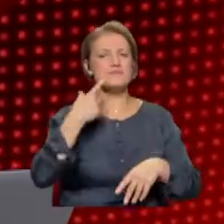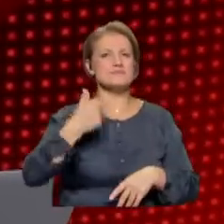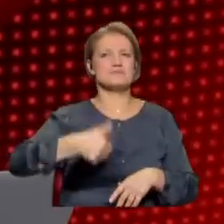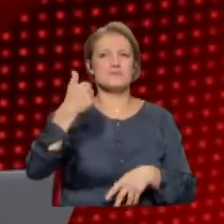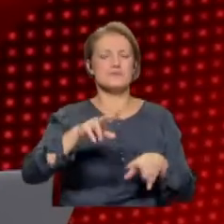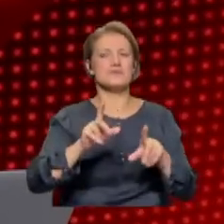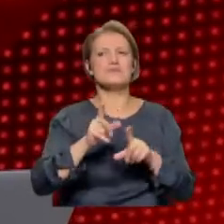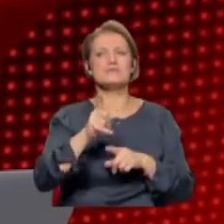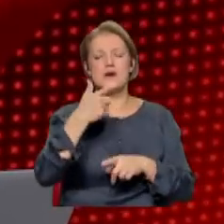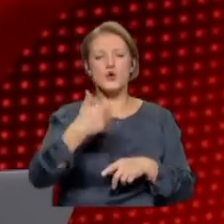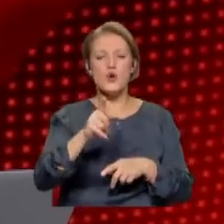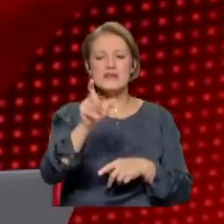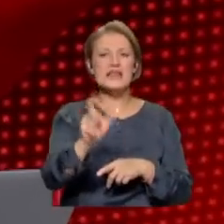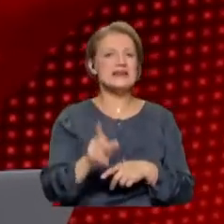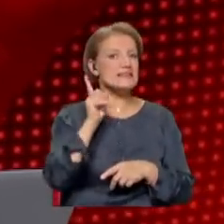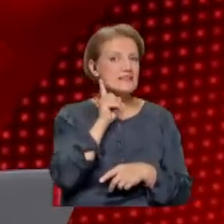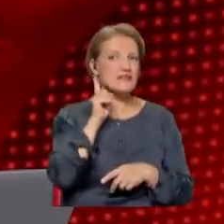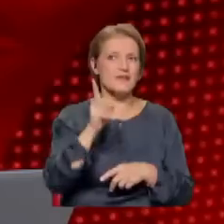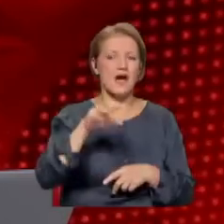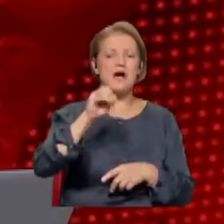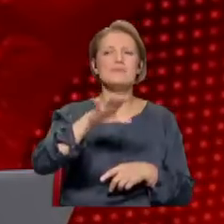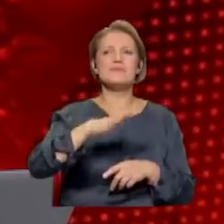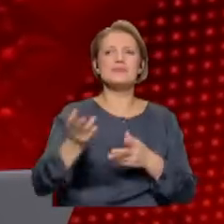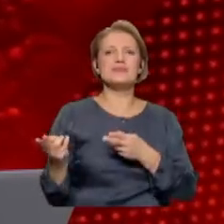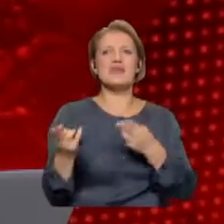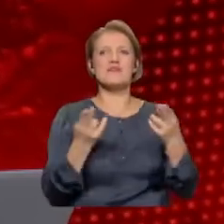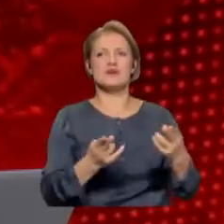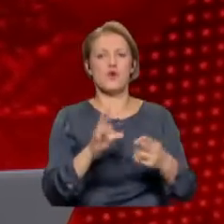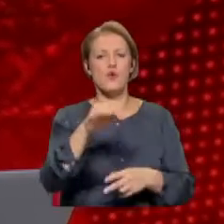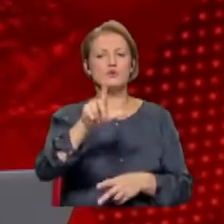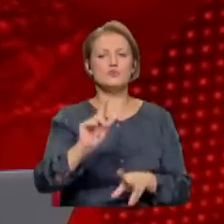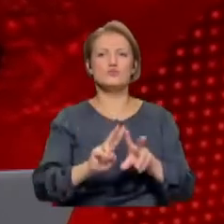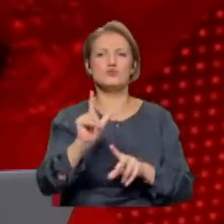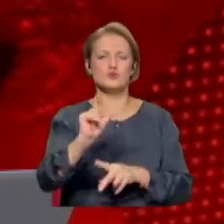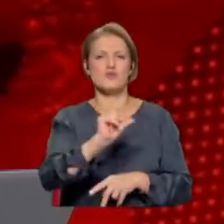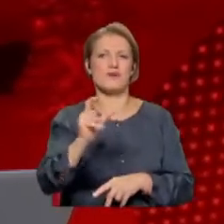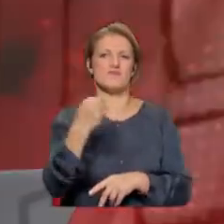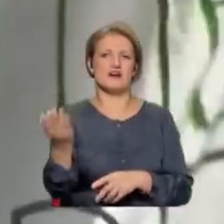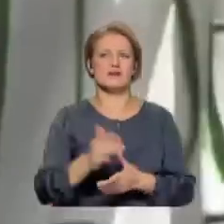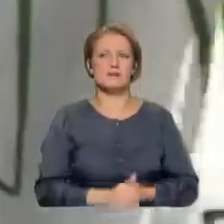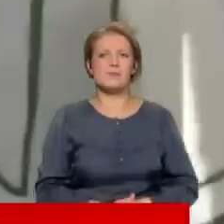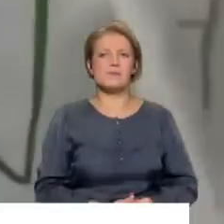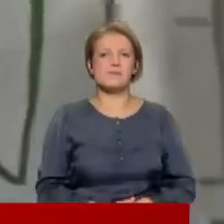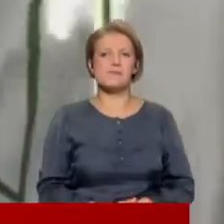Kurtulmuş Akbelen köylülerini dinledi. Akbelen davetine olumlu yanıt verdi.